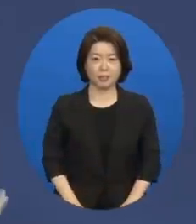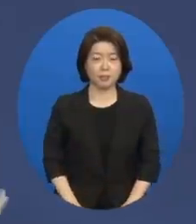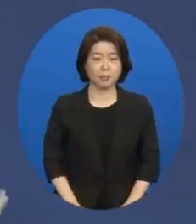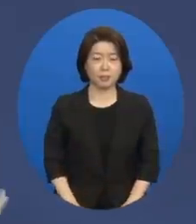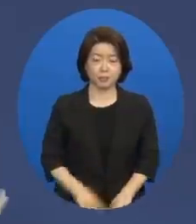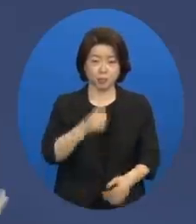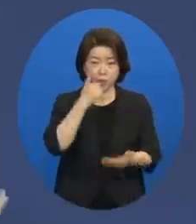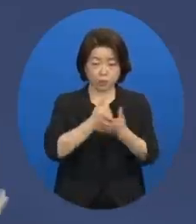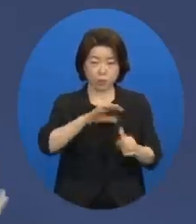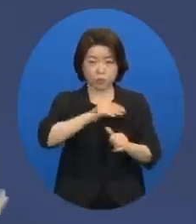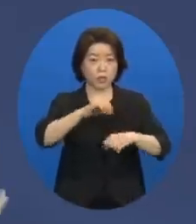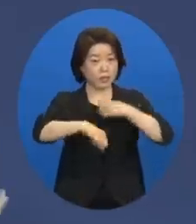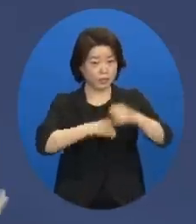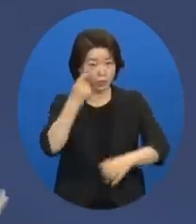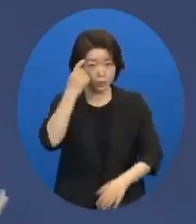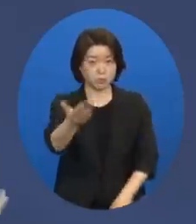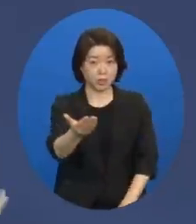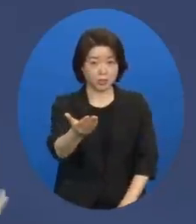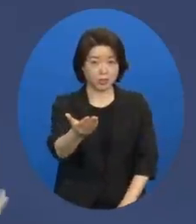죄에서 자유로우십니까?